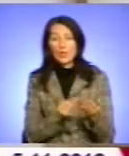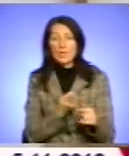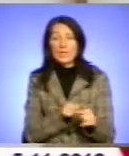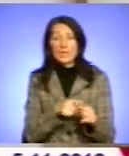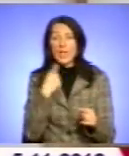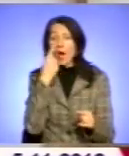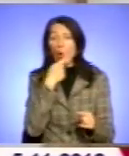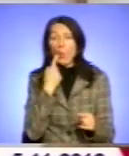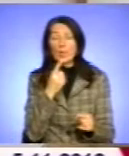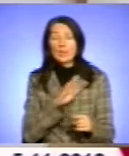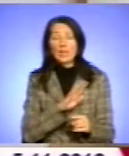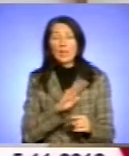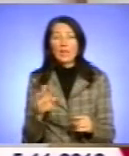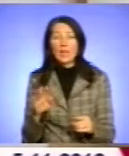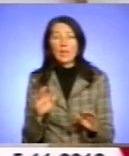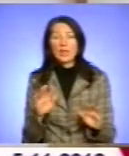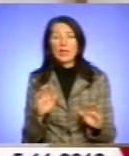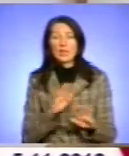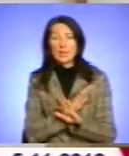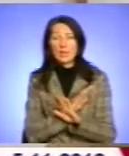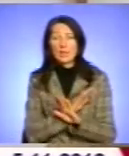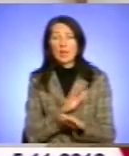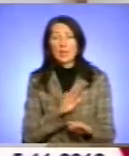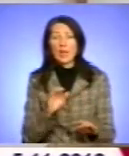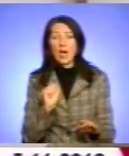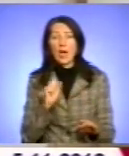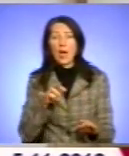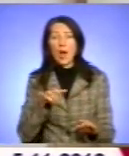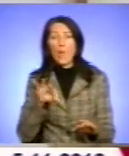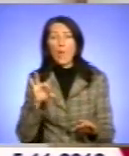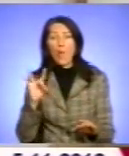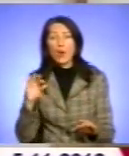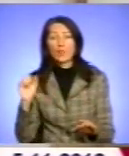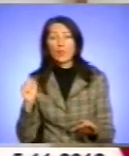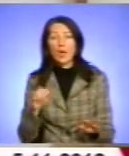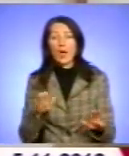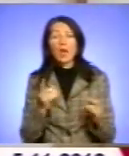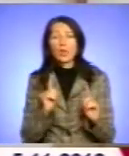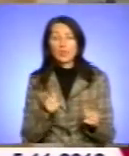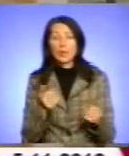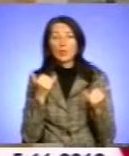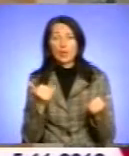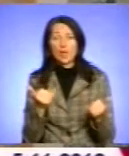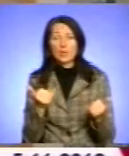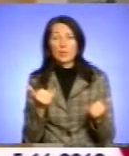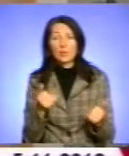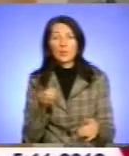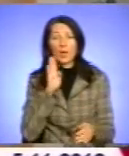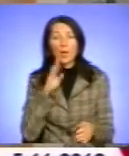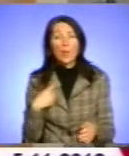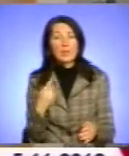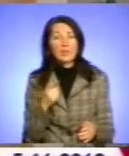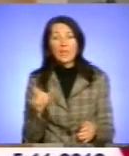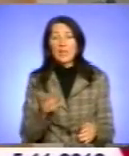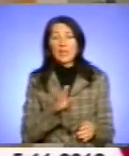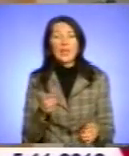не застиглі, не аморфні, а цілком сучасні. Мисткиня не зациклюється на